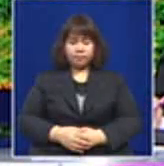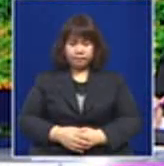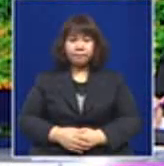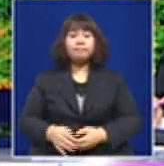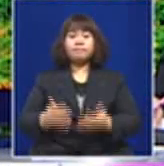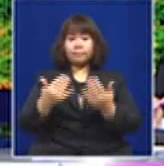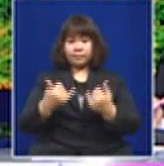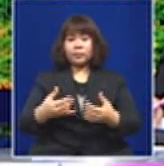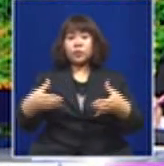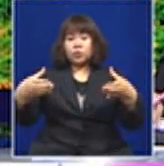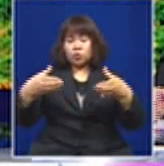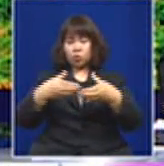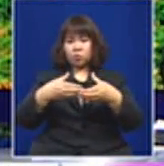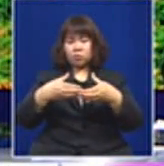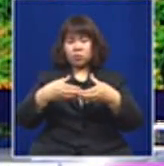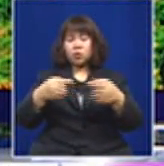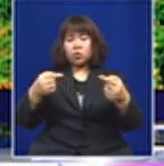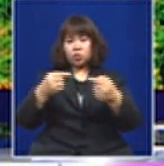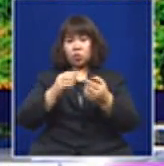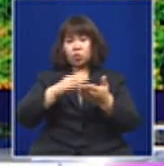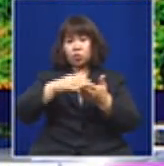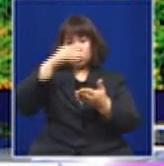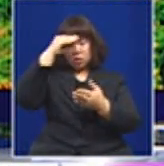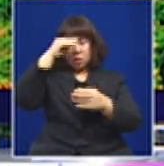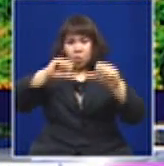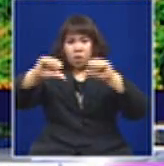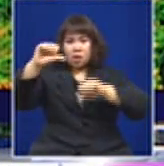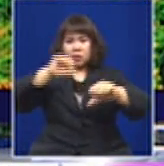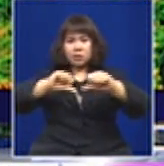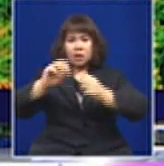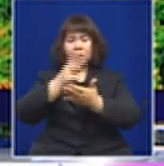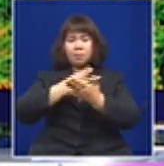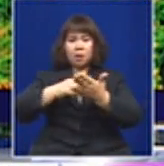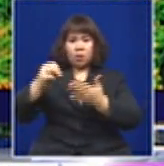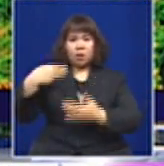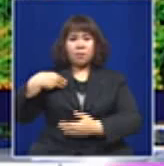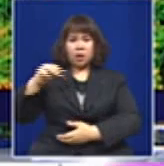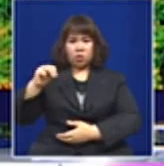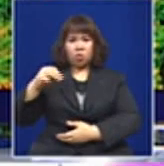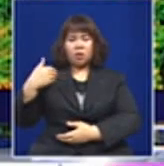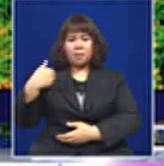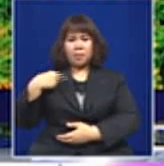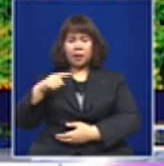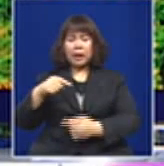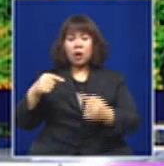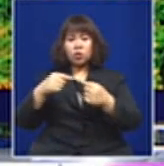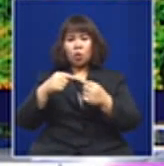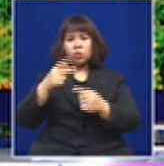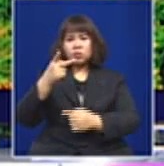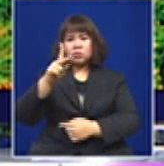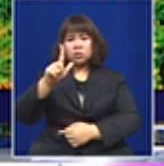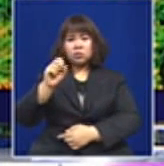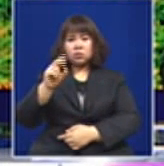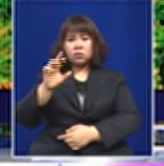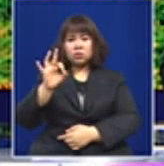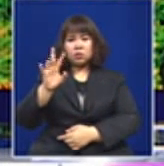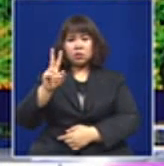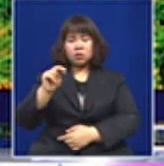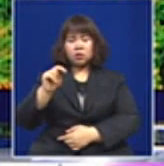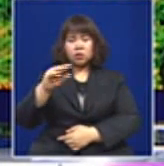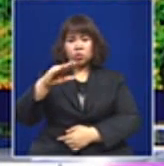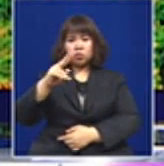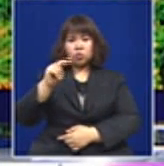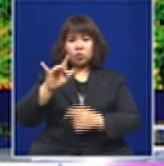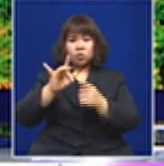ผู้ชมครับคณะวิทยาศาสตร์มหาวิทยาลัยมหิดลจัดงานเสวนาการคบพดคลื่นความโน้มถ่วงนะครับซึ่งเป็นปรากฏการณ์ที่อั